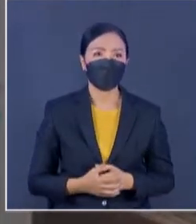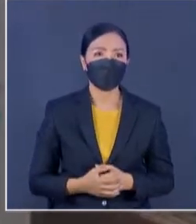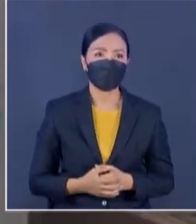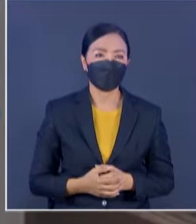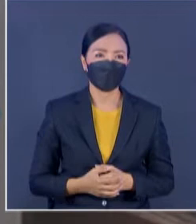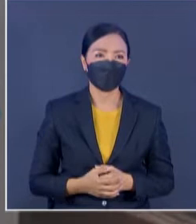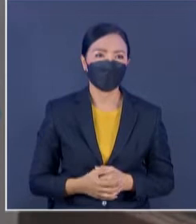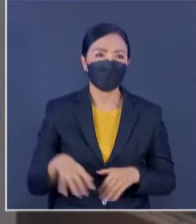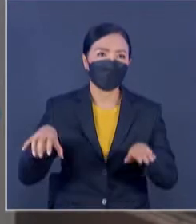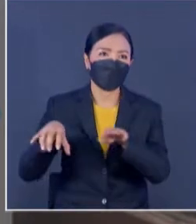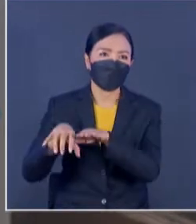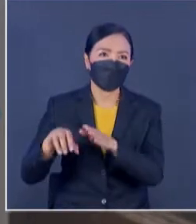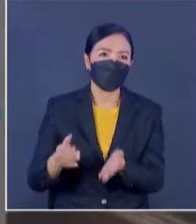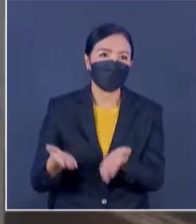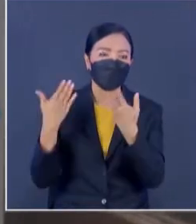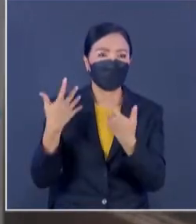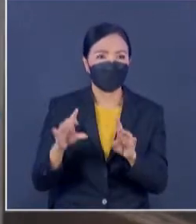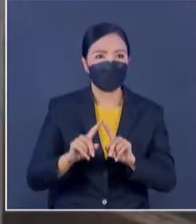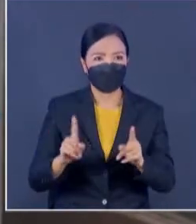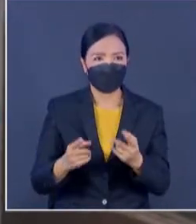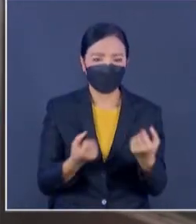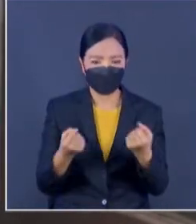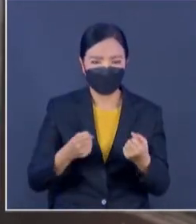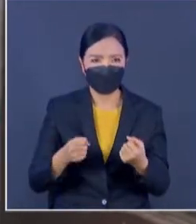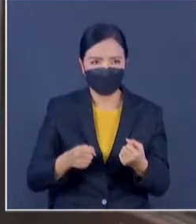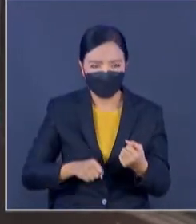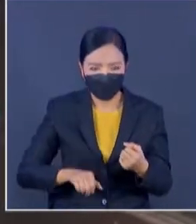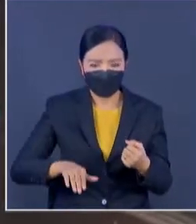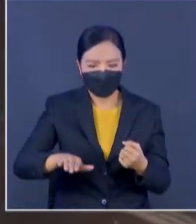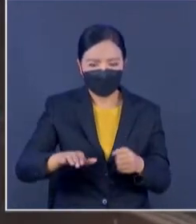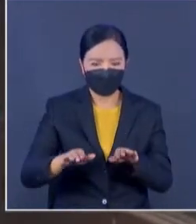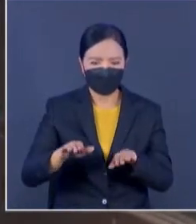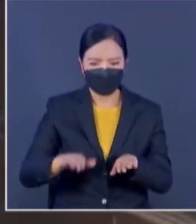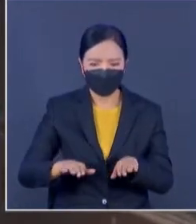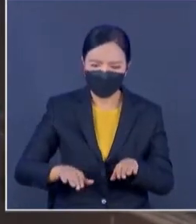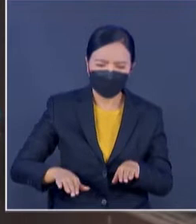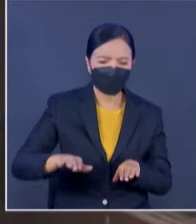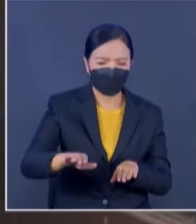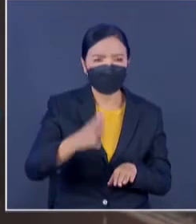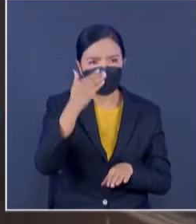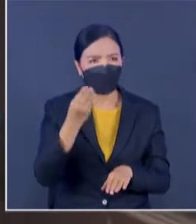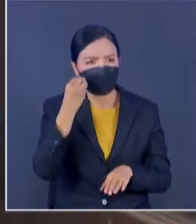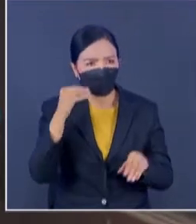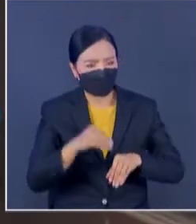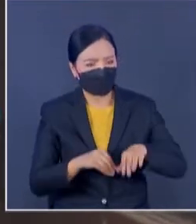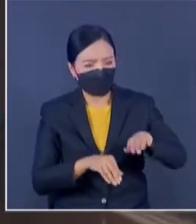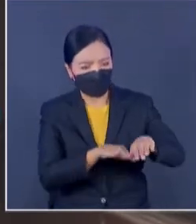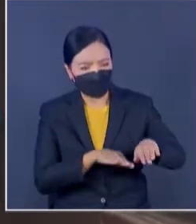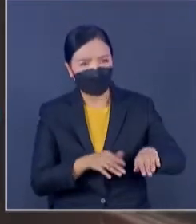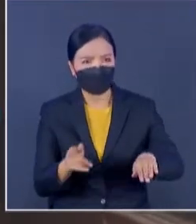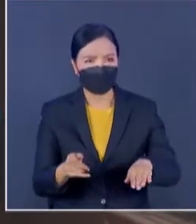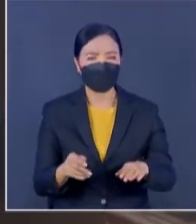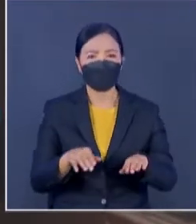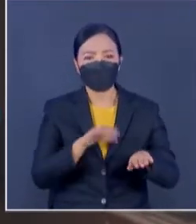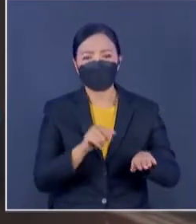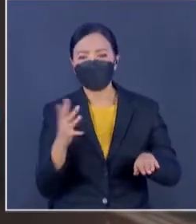แต่ก็ยังอยากให้เรื่องจอดรถขยับนิดนึงเพื่อเอื้อเฟื้อแผ่กันเพราะมันก็ยังมีบ้านข้างเคียงที่เขาเดือดร้อนเรื่องที่จอ